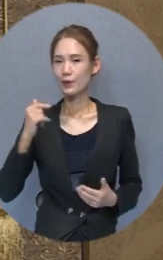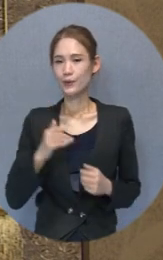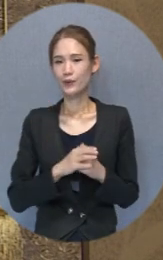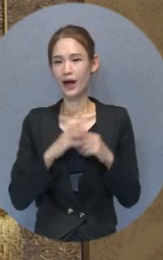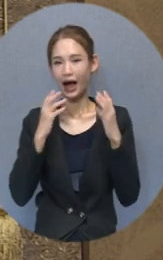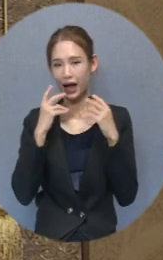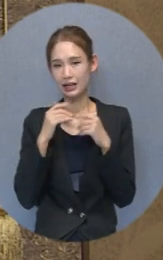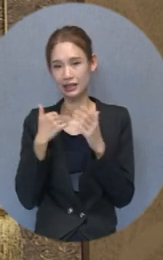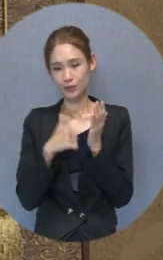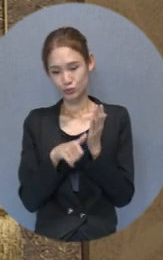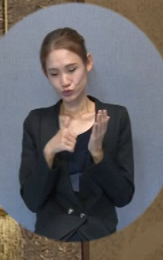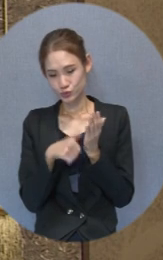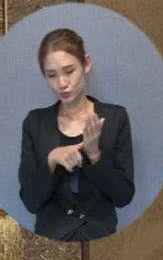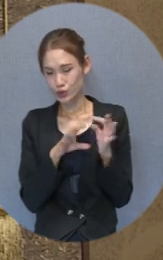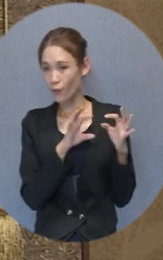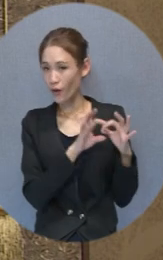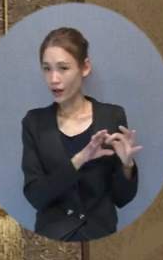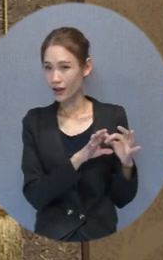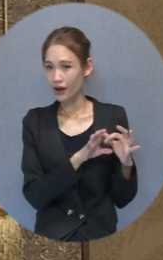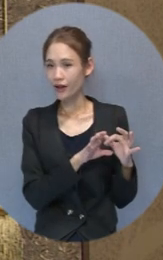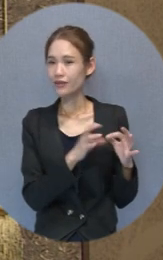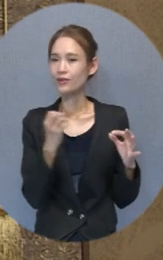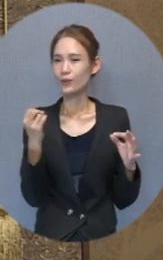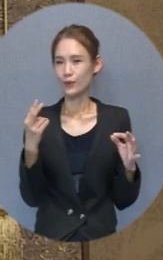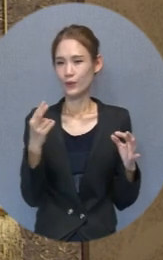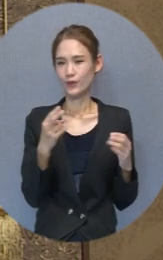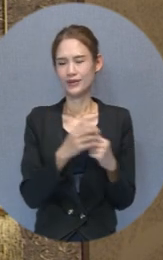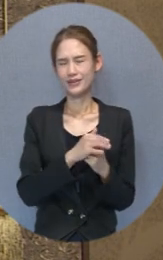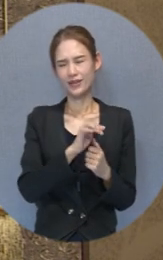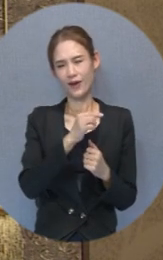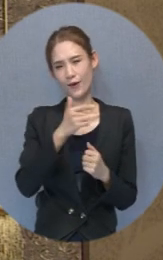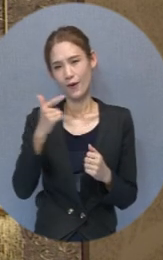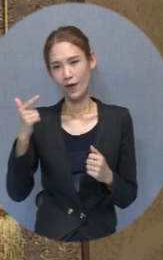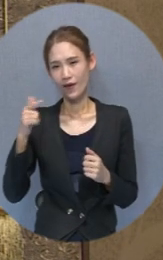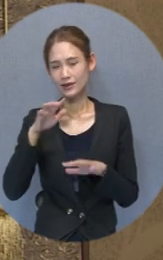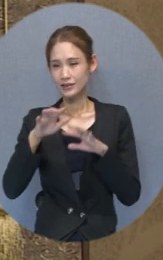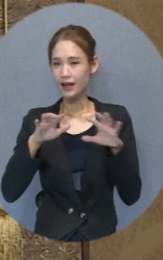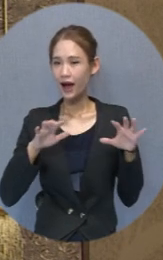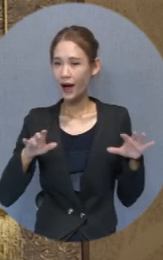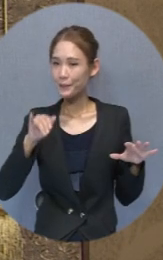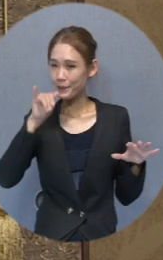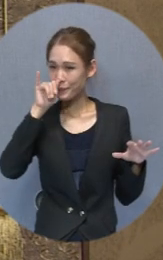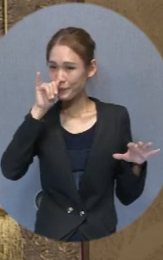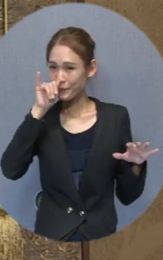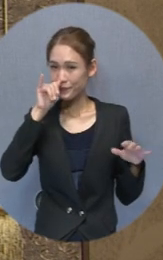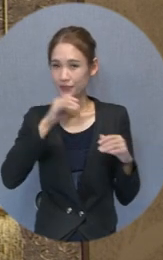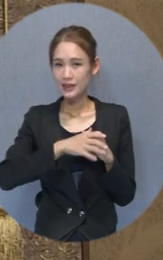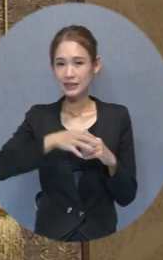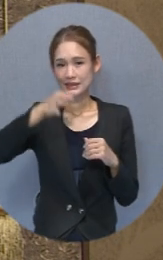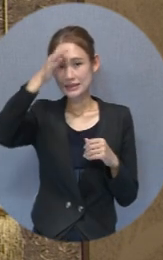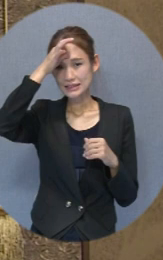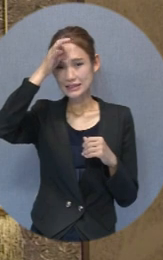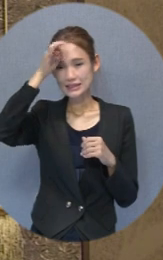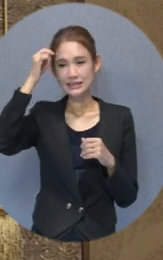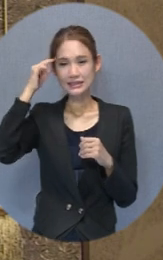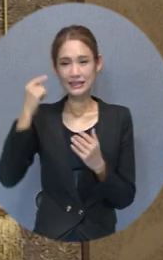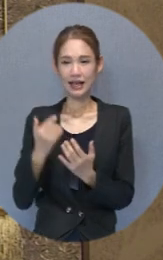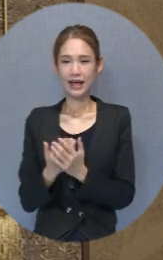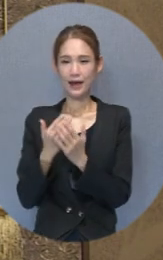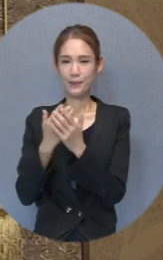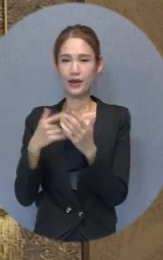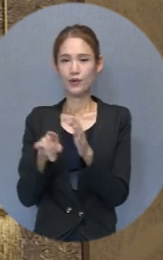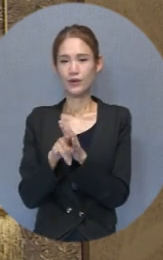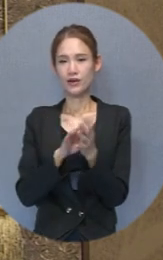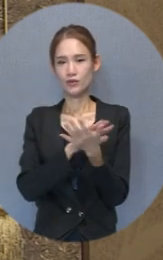용품 쪽이었고 네. 아기 용품들의 다양한 감각이나 이제 그 지능 개발을 위한 놀이 교구제를